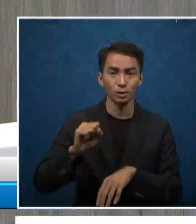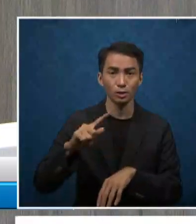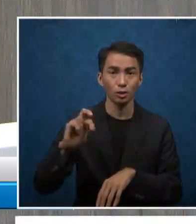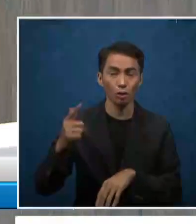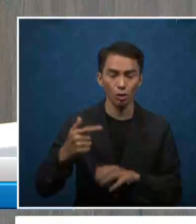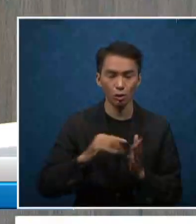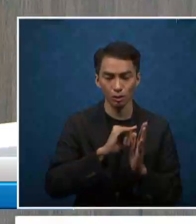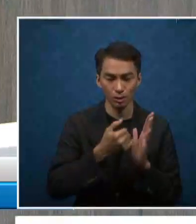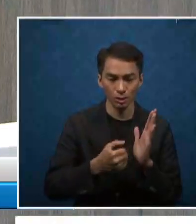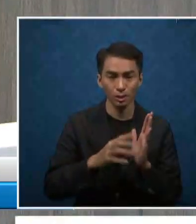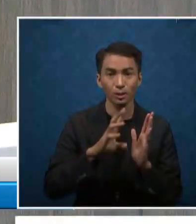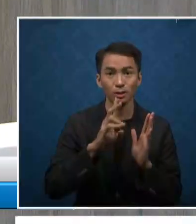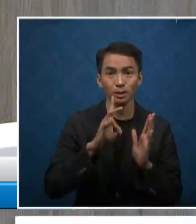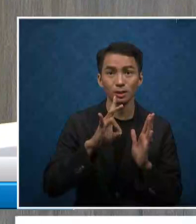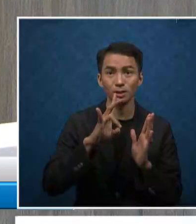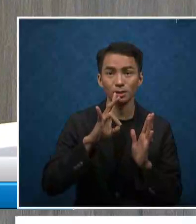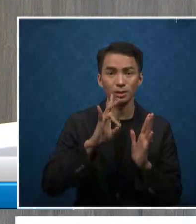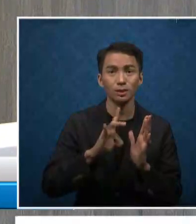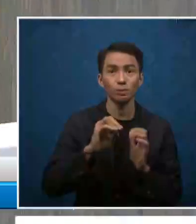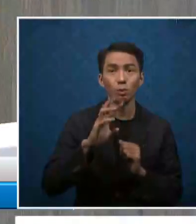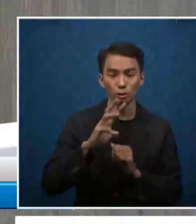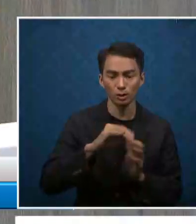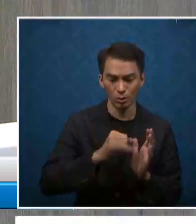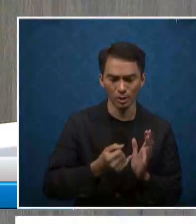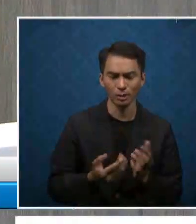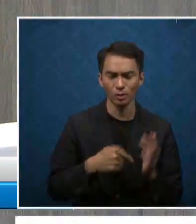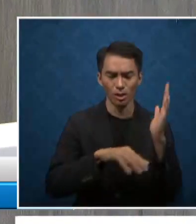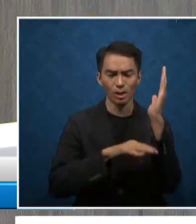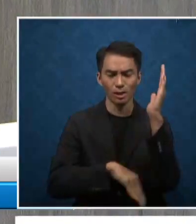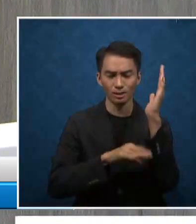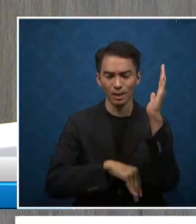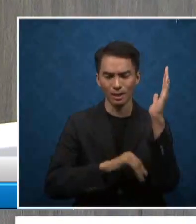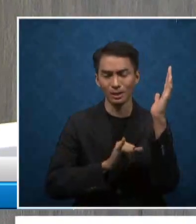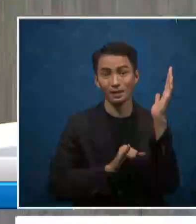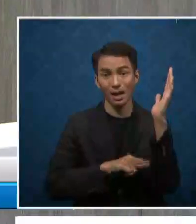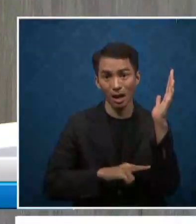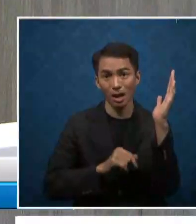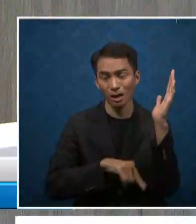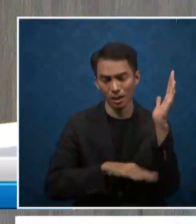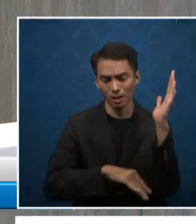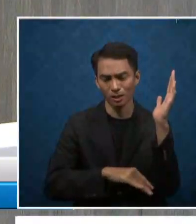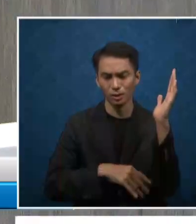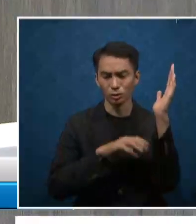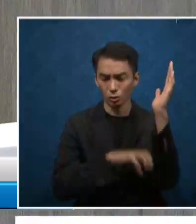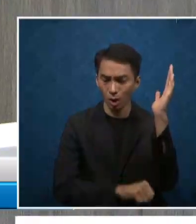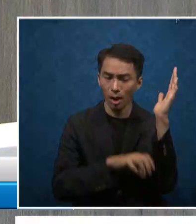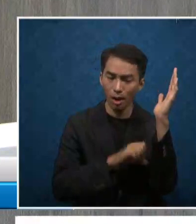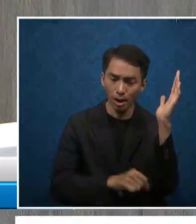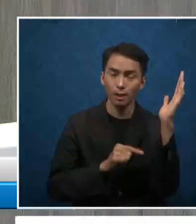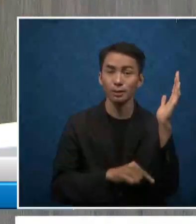แต่ สามยหวัด ชายแน โอราณร chaotic วาด ท่านไปอยู่ที่ ภาคที่สงขานะครับ